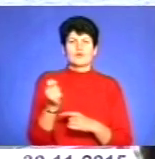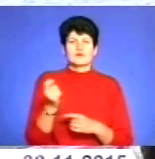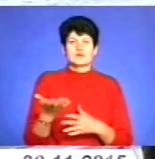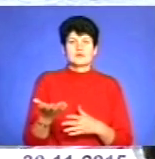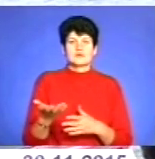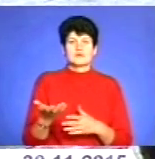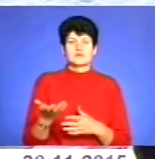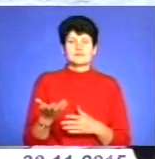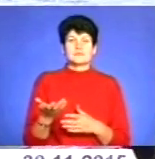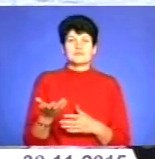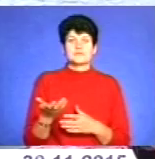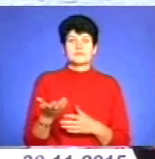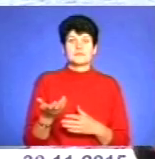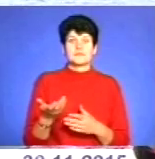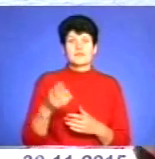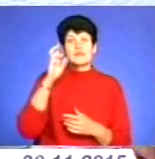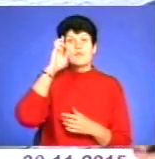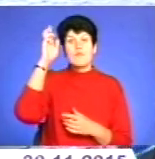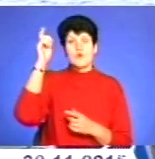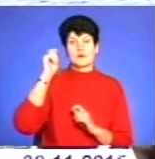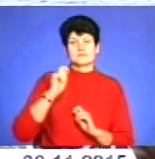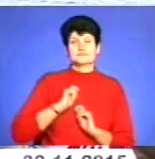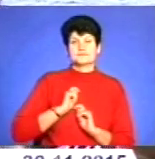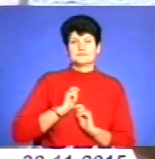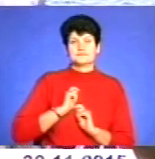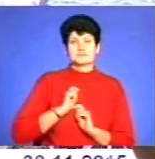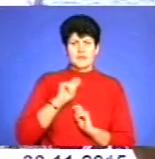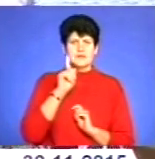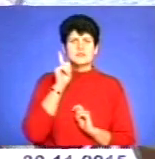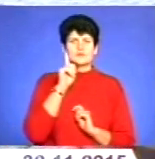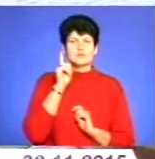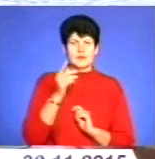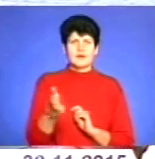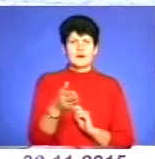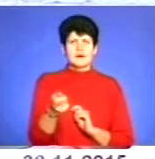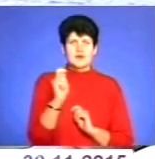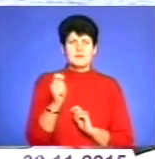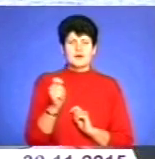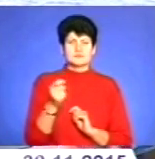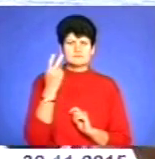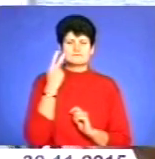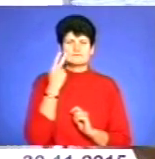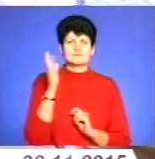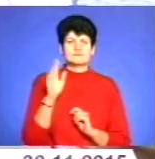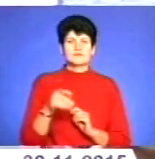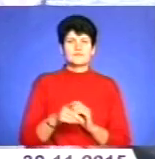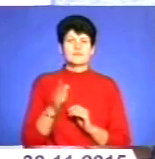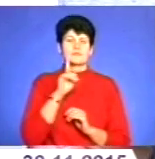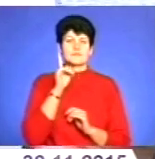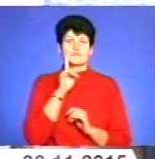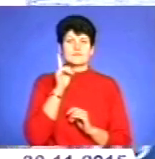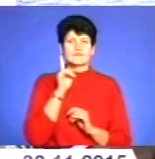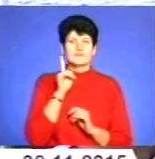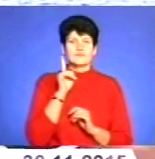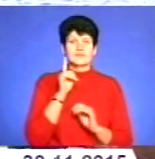беру? Так. Від Бога. Ви з юності рибак? З юності. Що притягує?